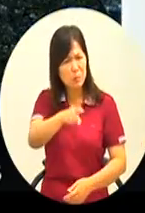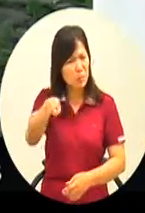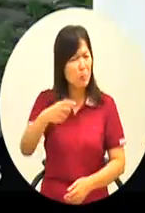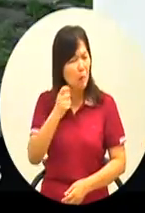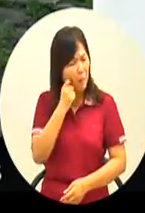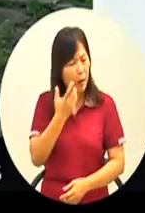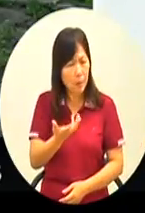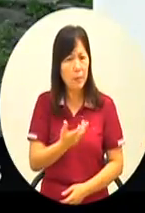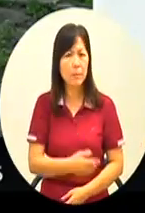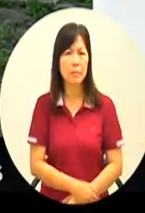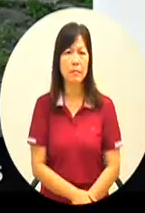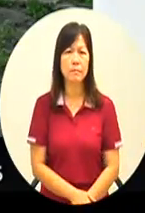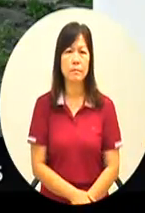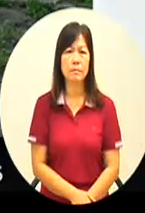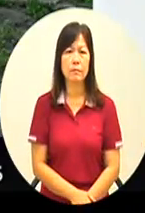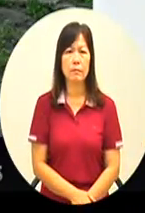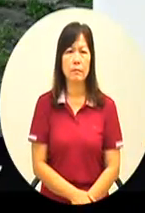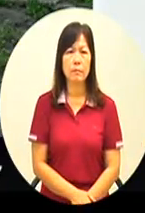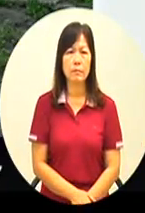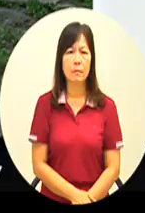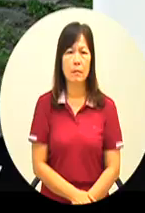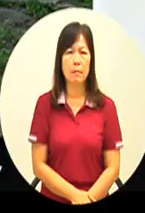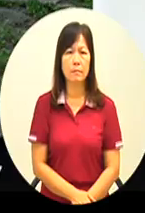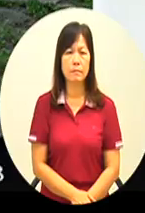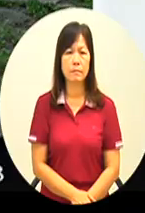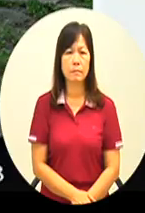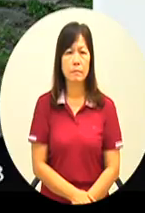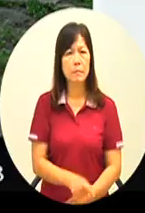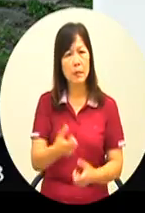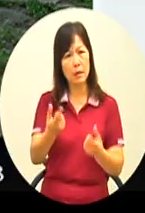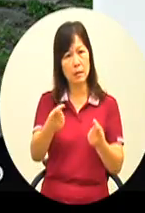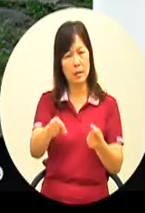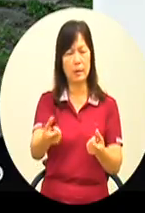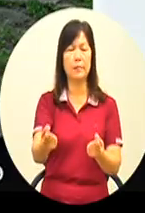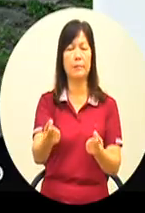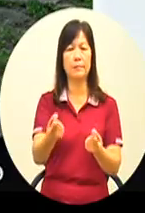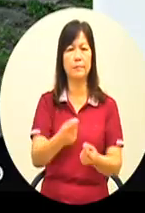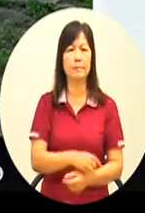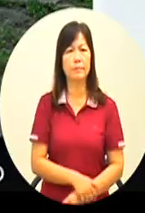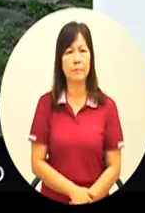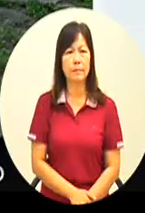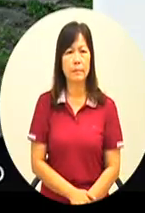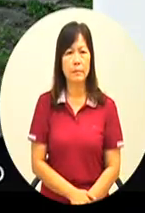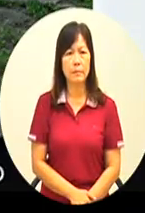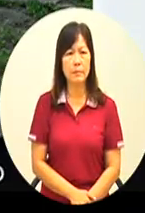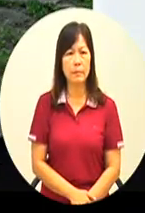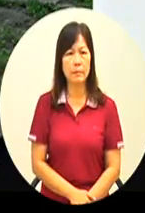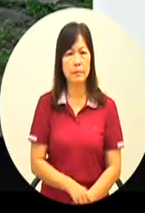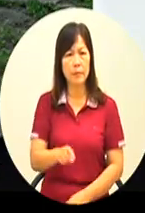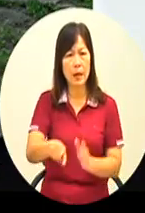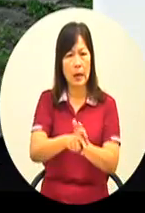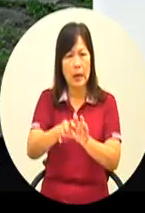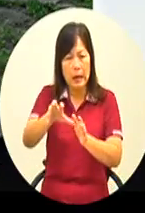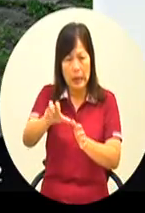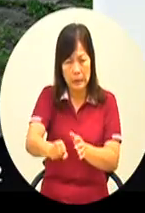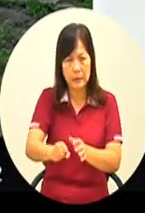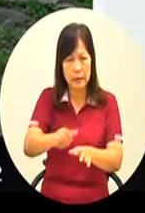啊，是不是？像这个也是一样啊，这个被占的道